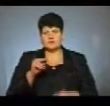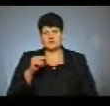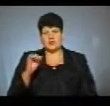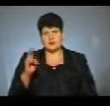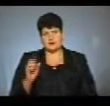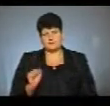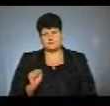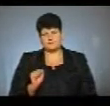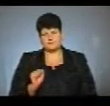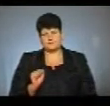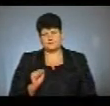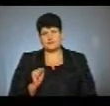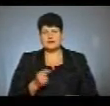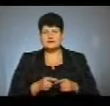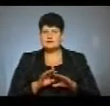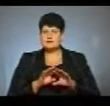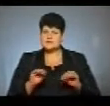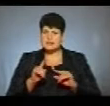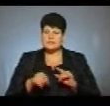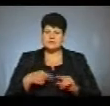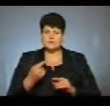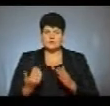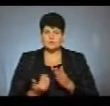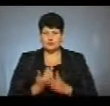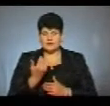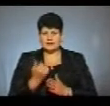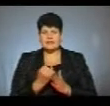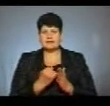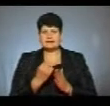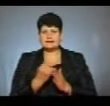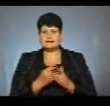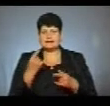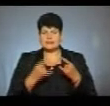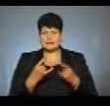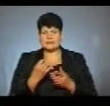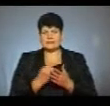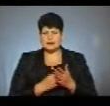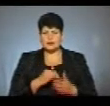Чайка. І на цьому у мене все. Наступний випуск новин на телеканалі ЮА Тернопіль.